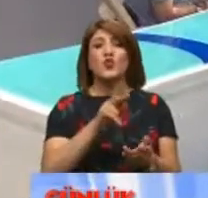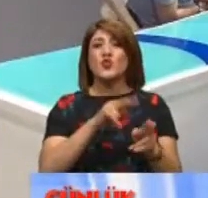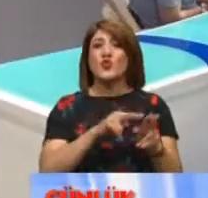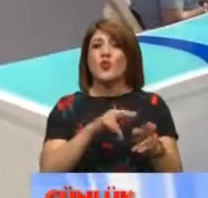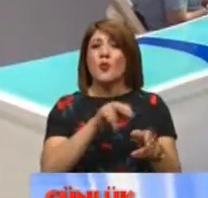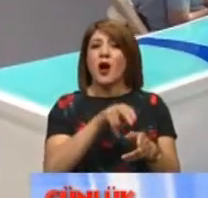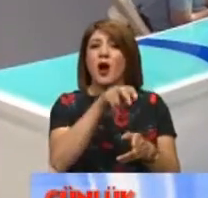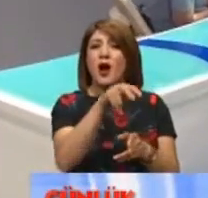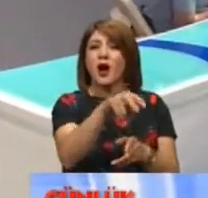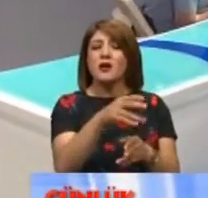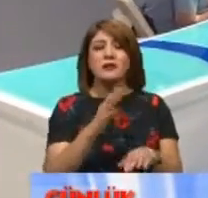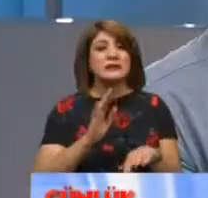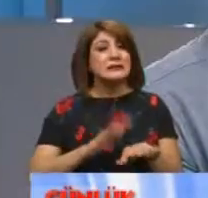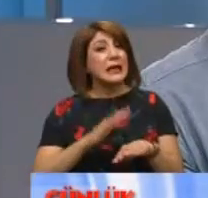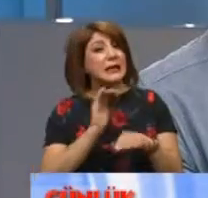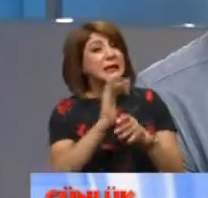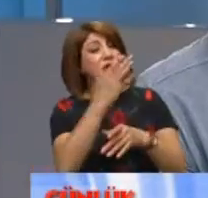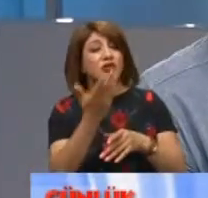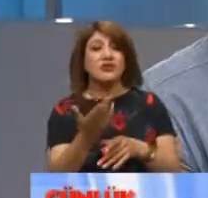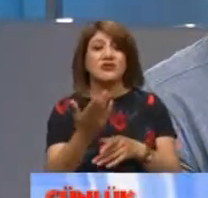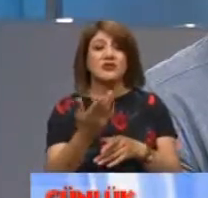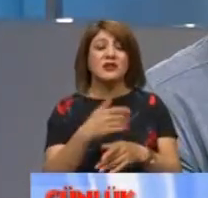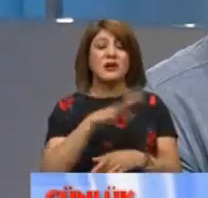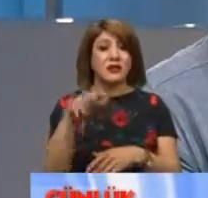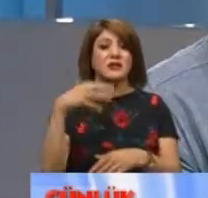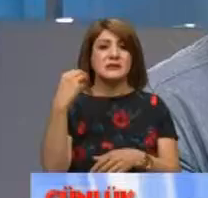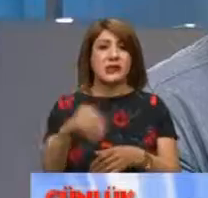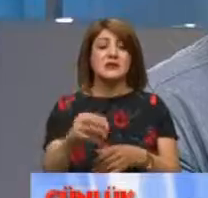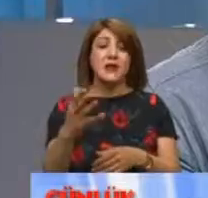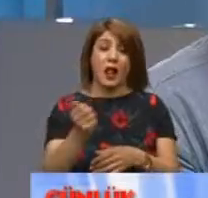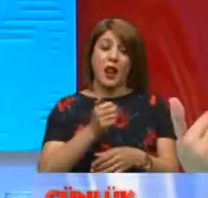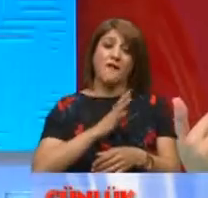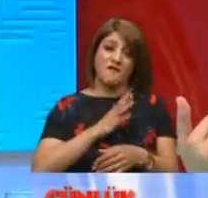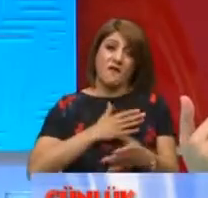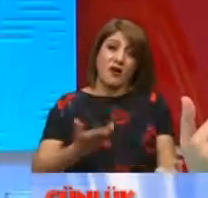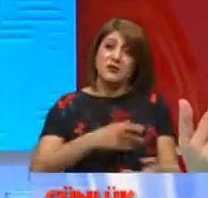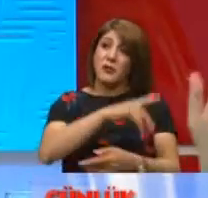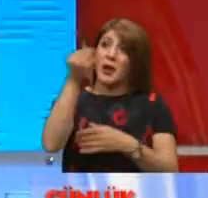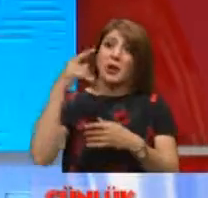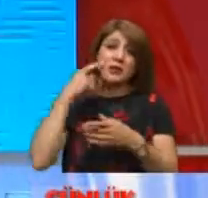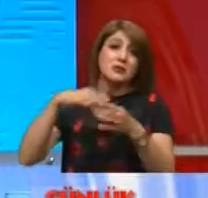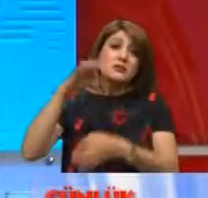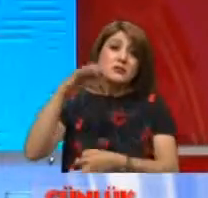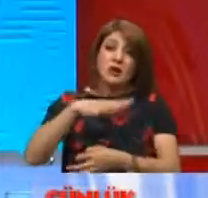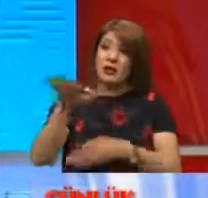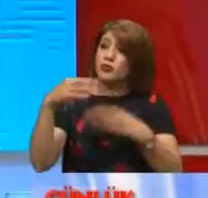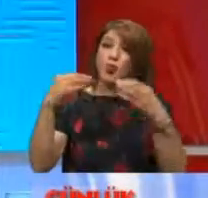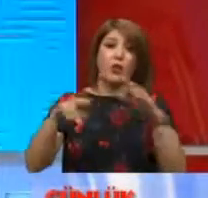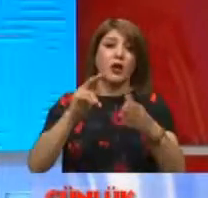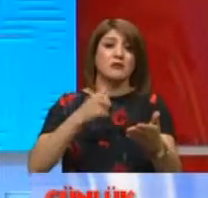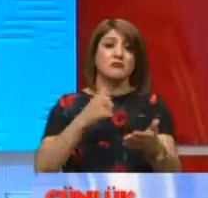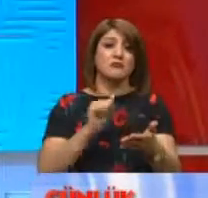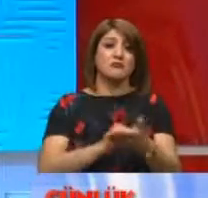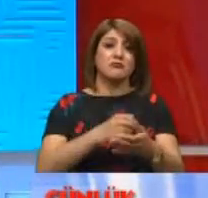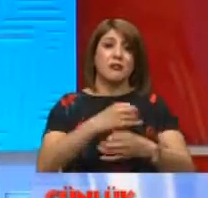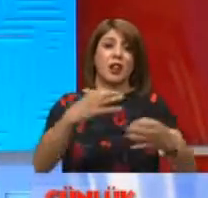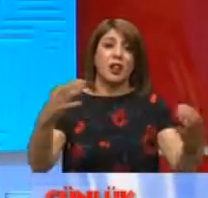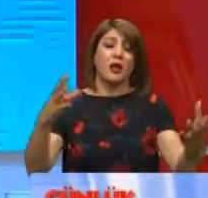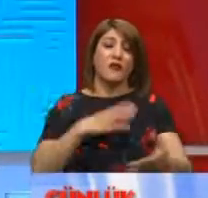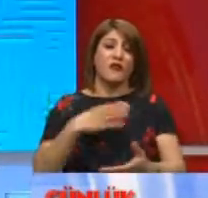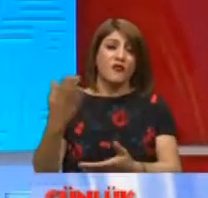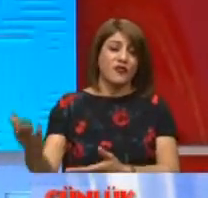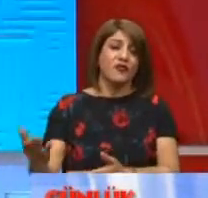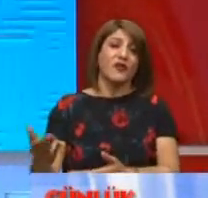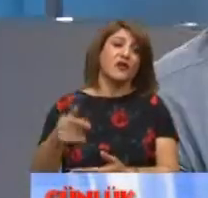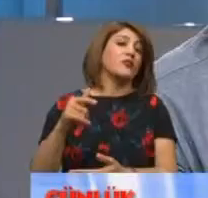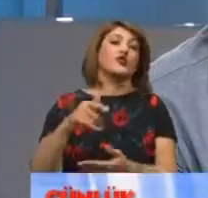tadında. Yahu demek ki satın alan var. Yiğitçim böyle bir durum var. Yani arz talep meselesi. Yani, bugün